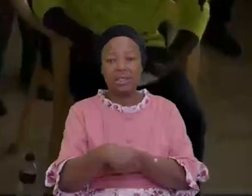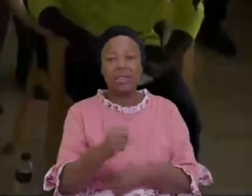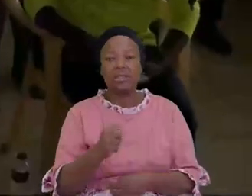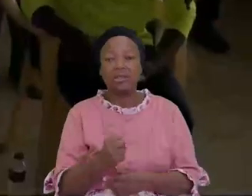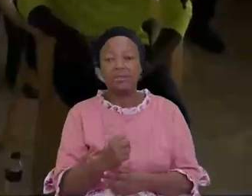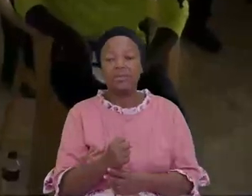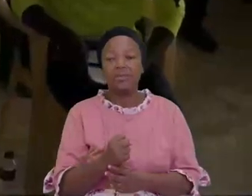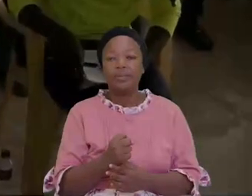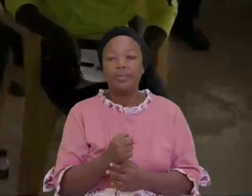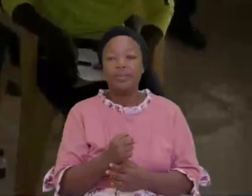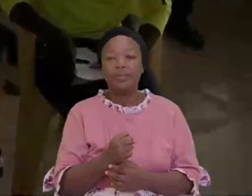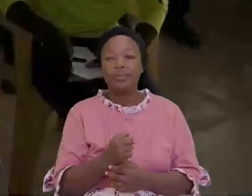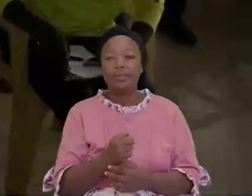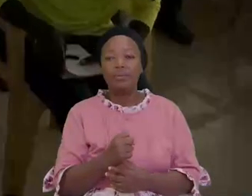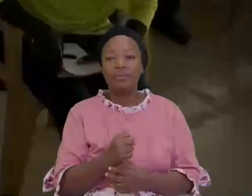derniers jours.